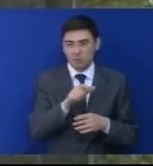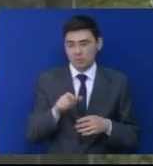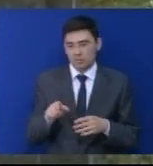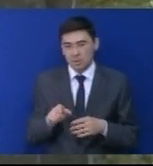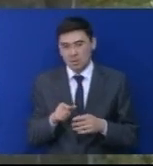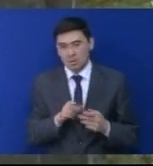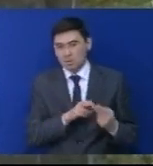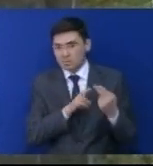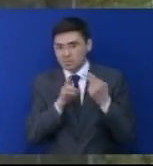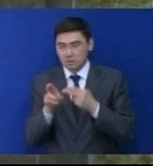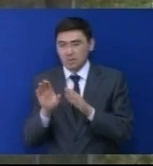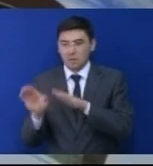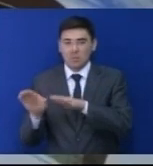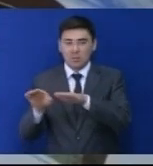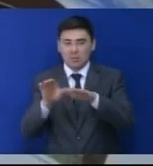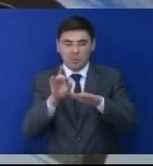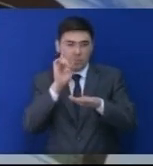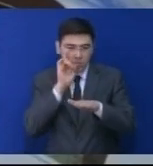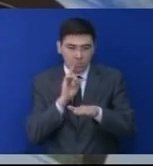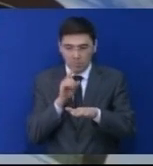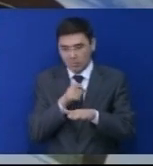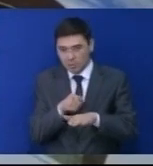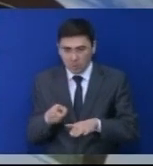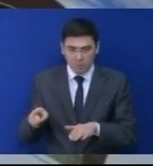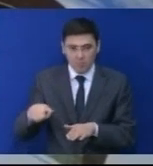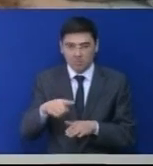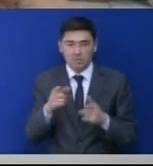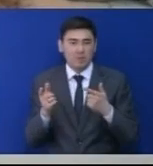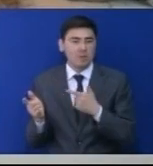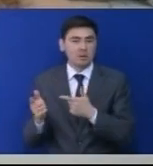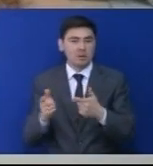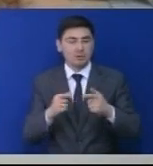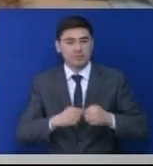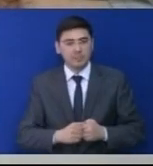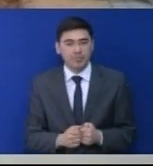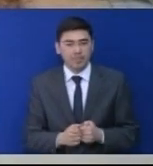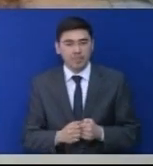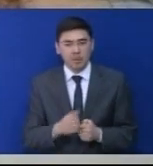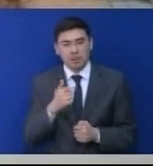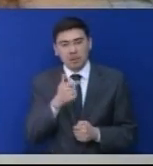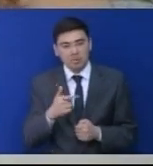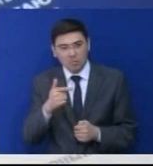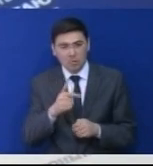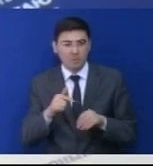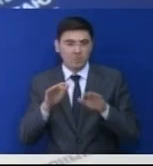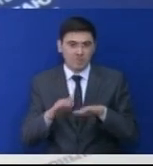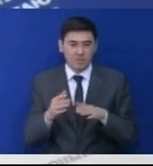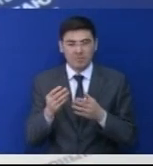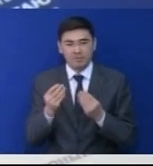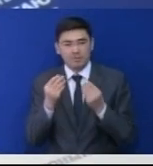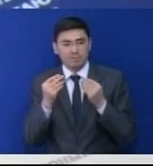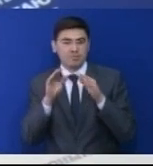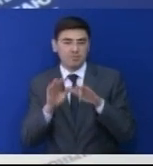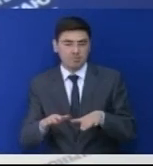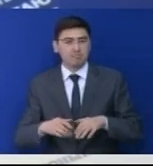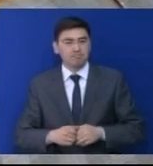бағыттар әзірленуде. Жалпы қаламызда ішкі туризмді дамытуға барлық жағдай жасалған. Бұл ретте шахардың географиялық орны мен құнды тарихын атап өтуге